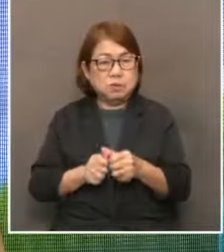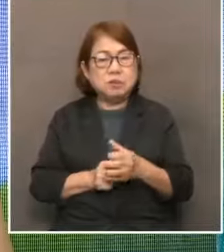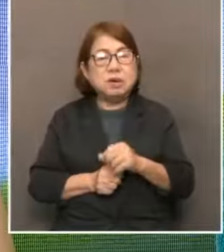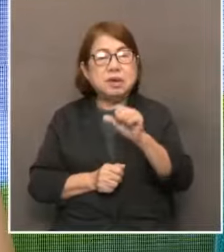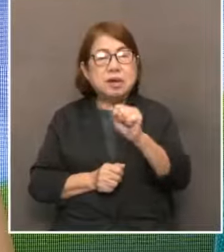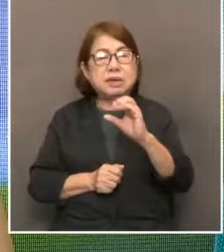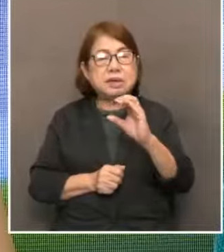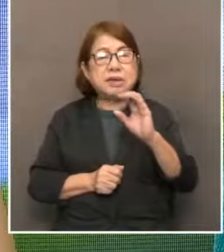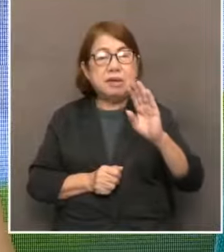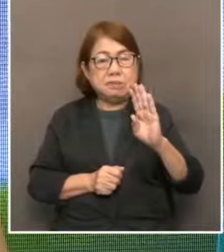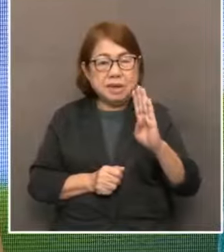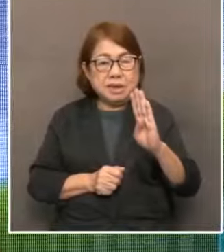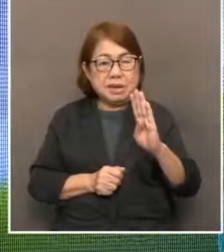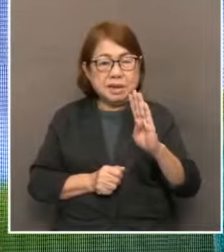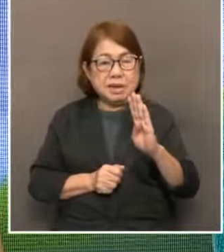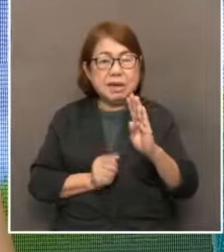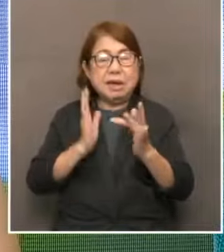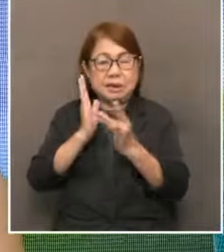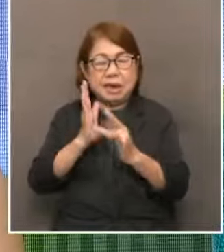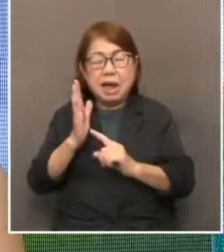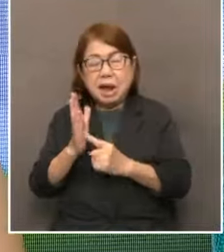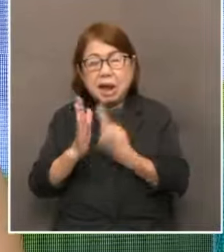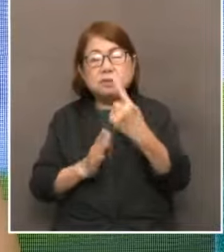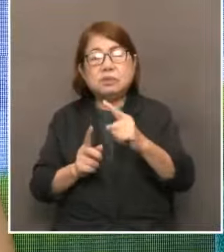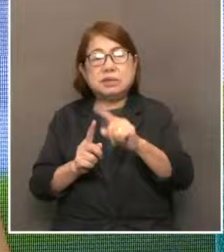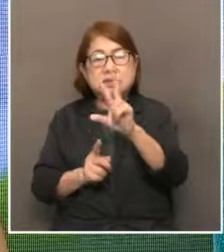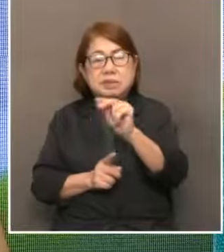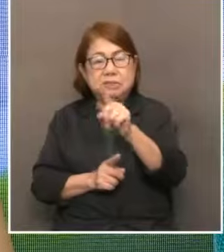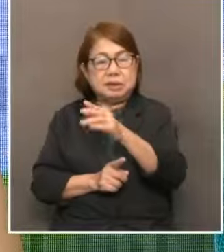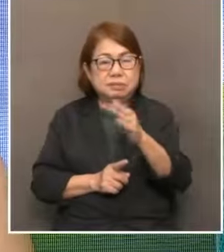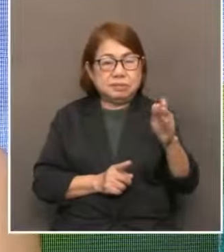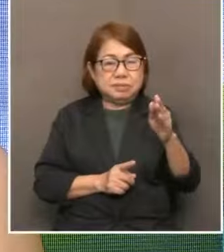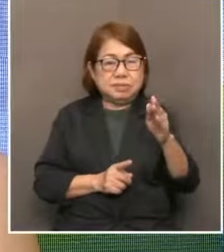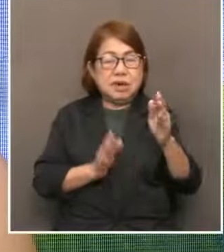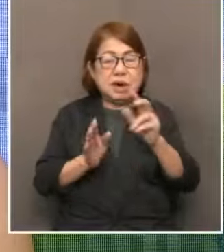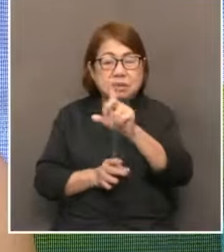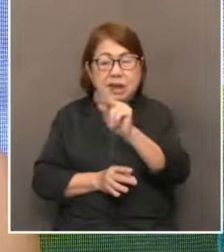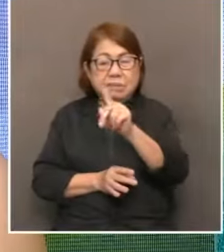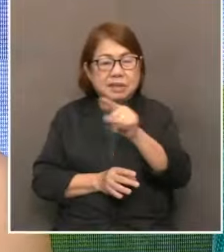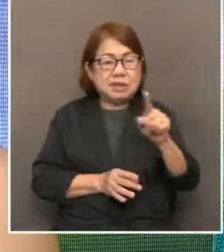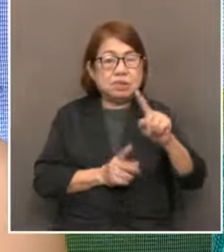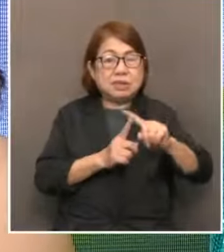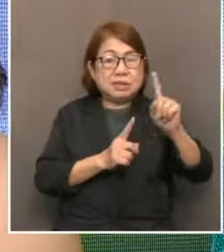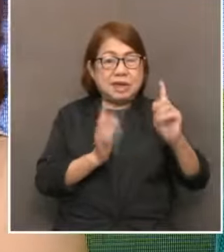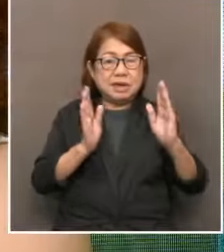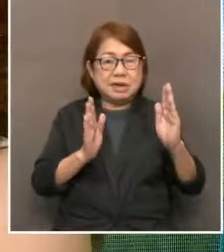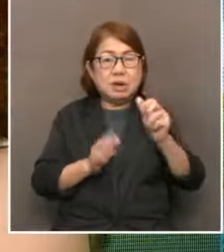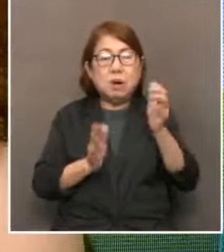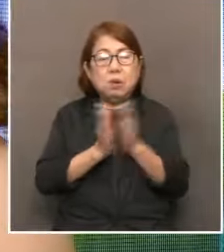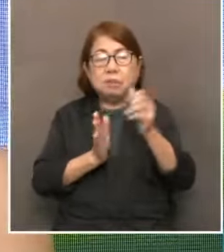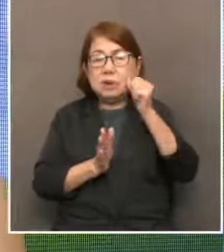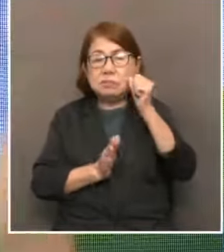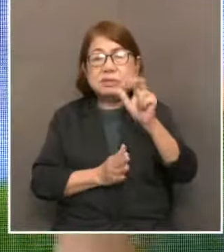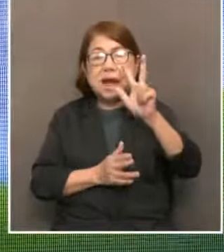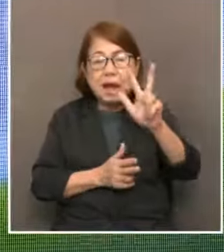นะคะตั้งแต่วันที่ 31เป็นต้นไปนะคะจนถึงวันที่ 4เป็นเวลา 5วันด้วยกันนะคะแล้วก็ที่พคพารากอน